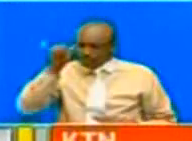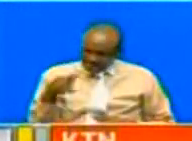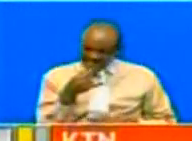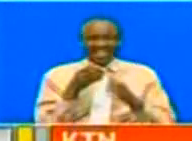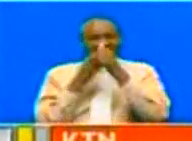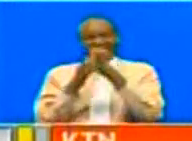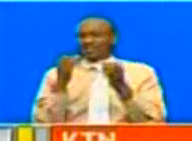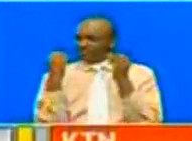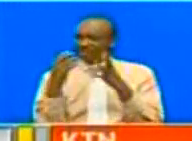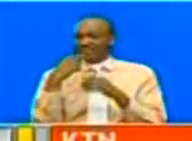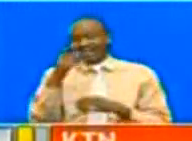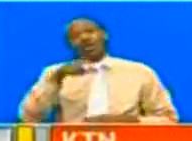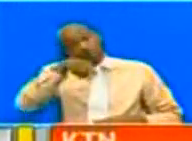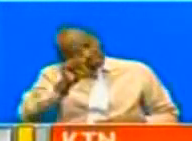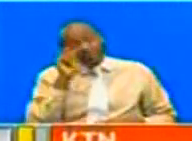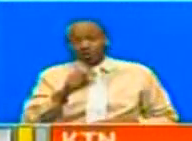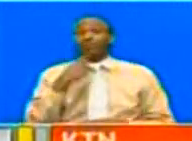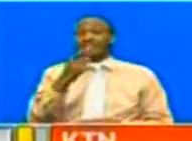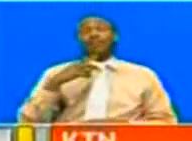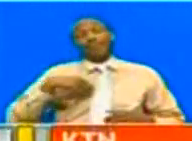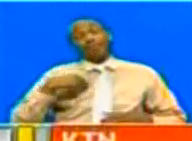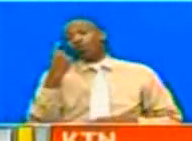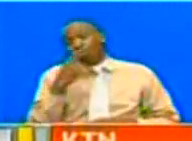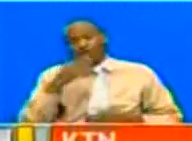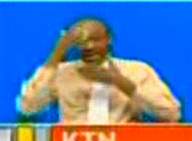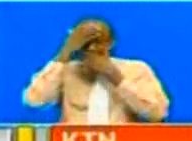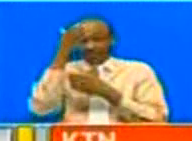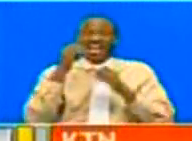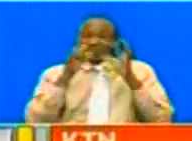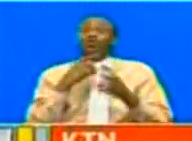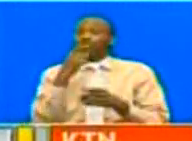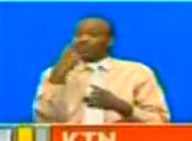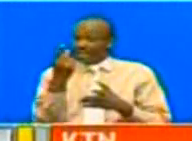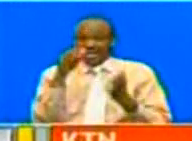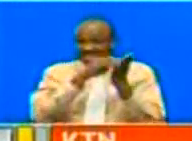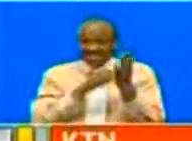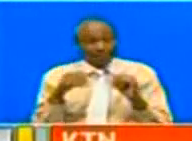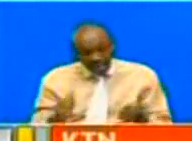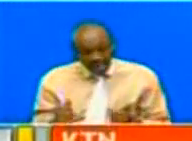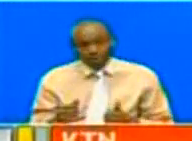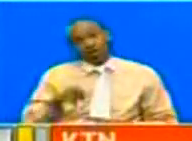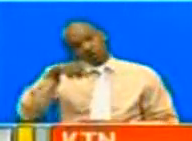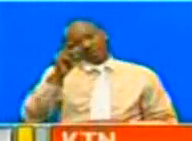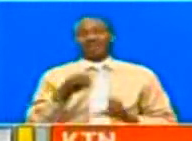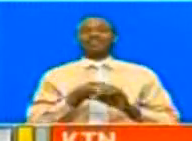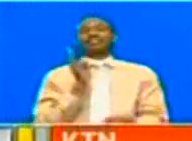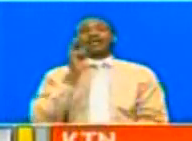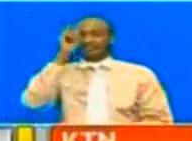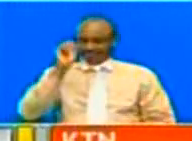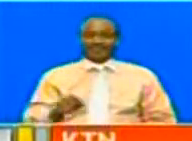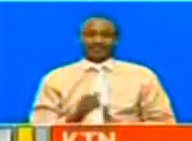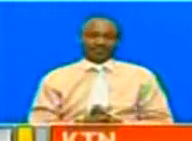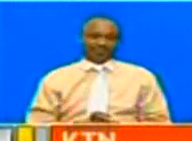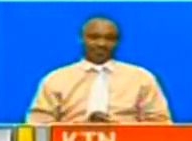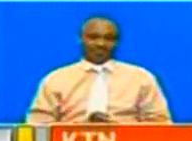wamemtaka awataje washukiwa hao, la sivyo ajiondoe kwenye wadhifa wa kiongozi wa wengi bungeni. Mary Kilobi anaarifu zaidi.